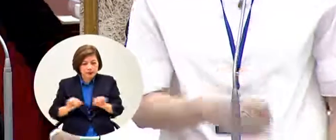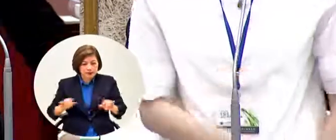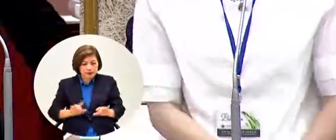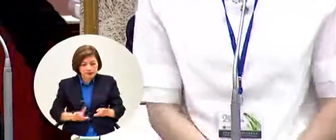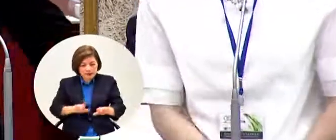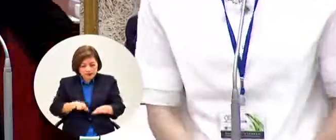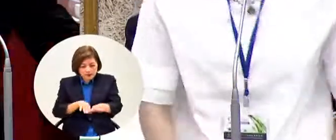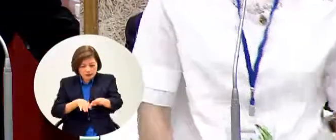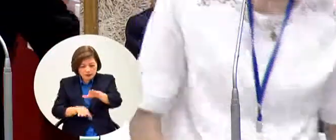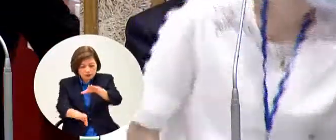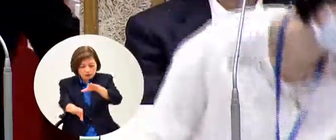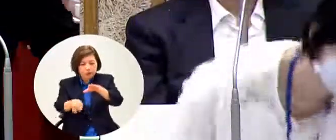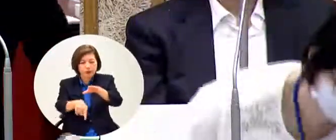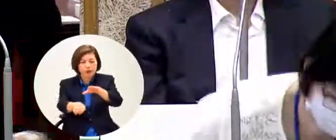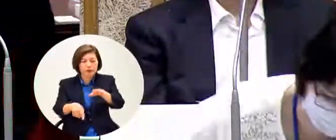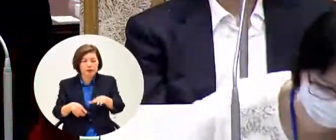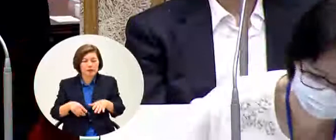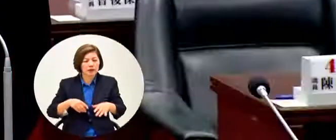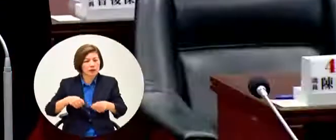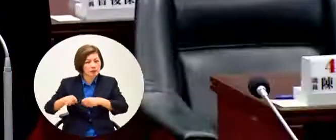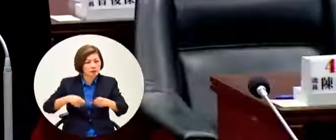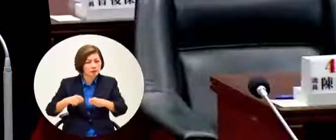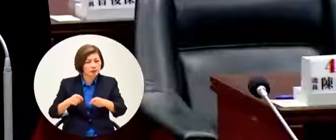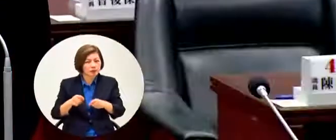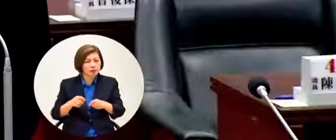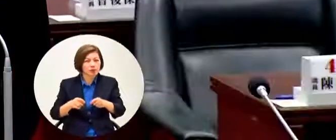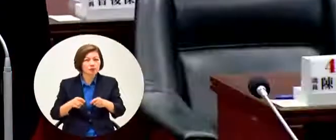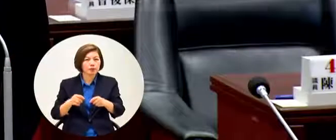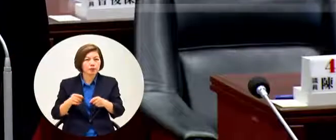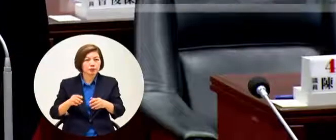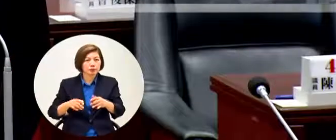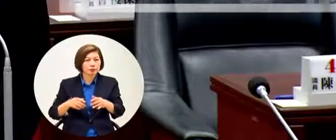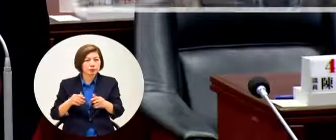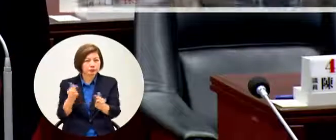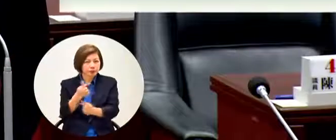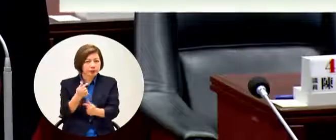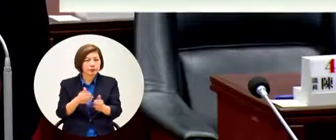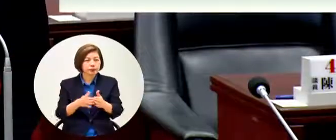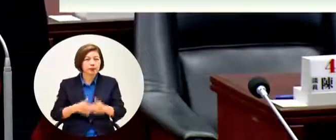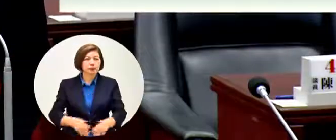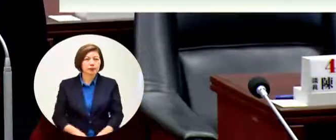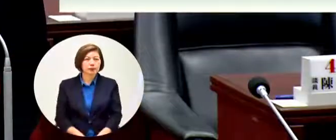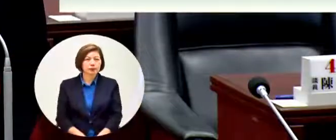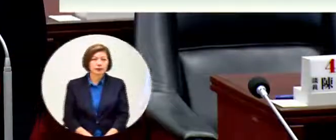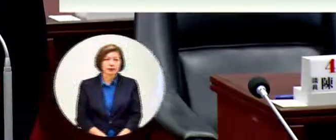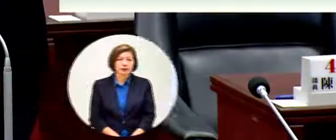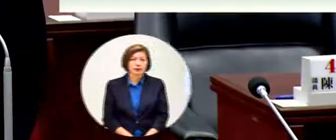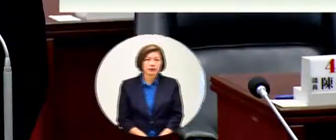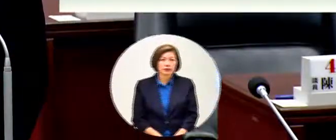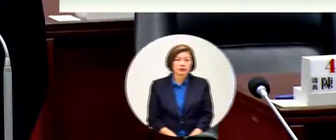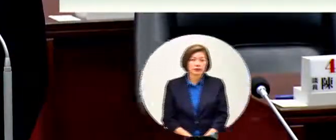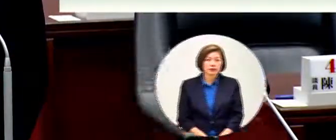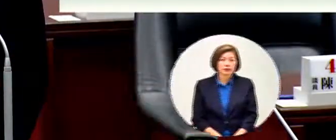局长请坐哦。 谢谢。 即马我安尼捷运局吼，